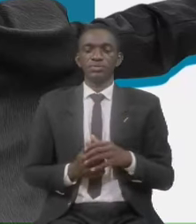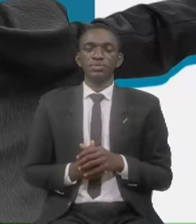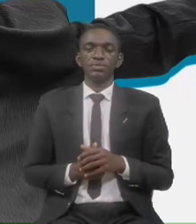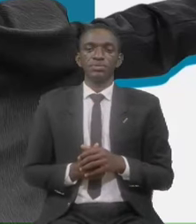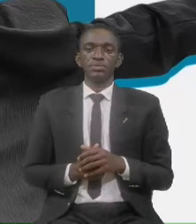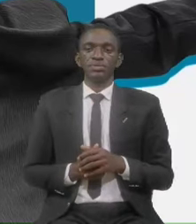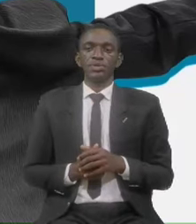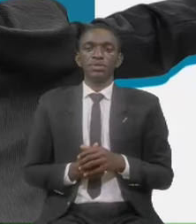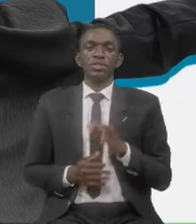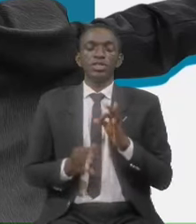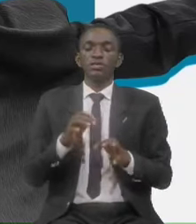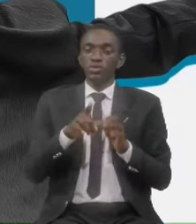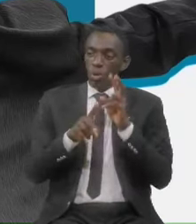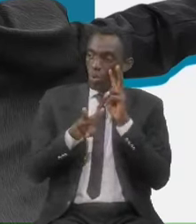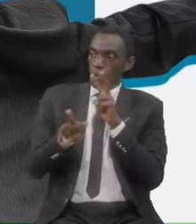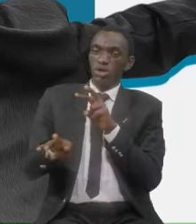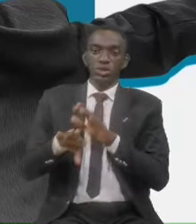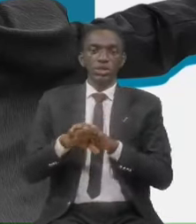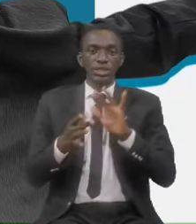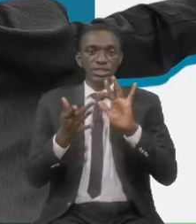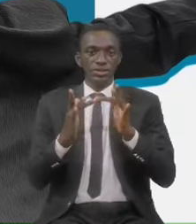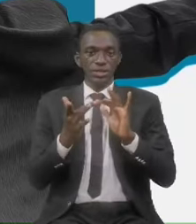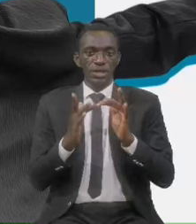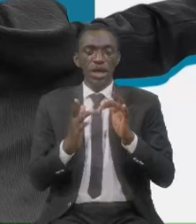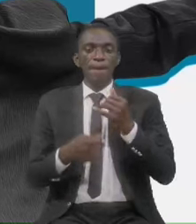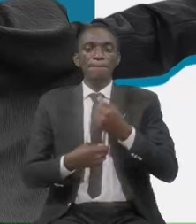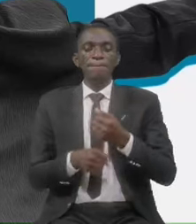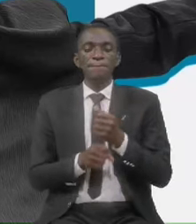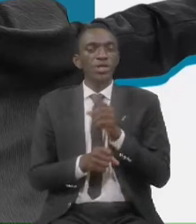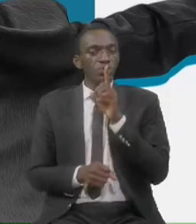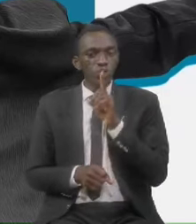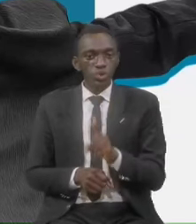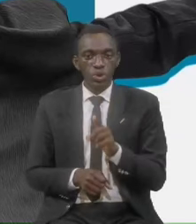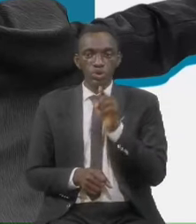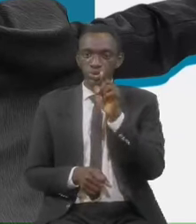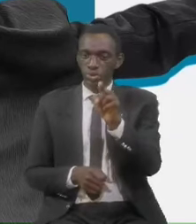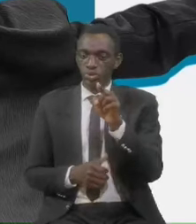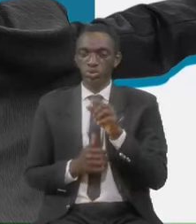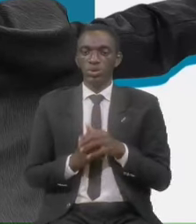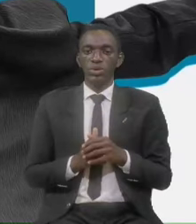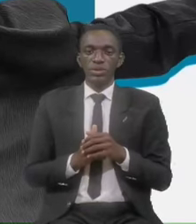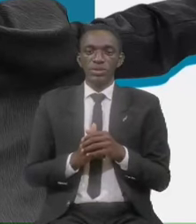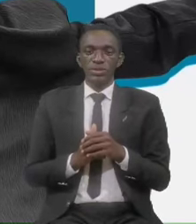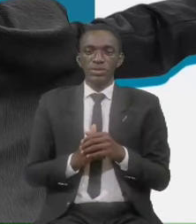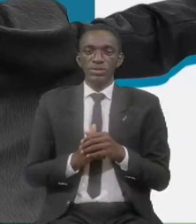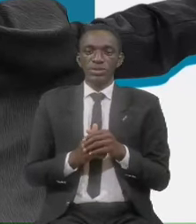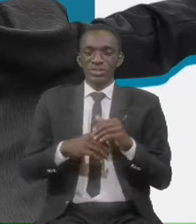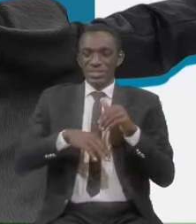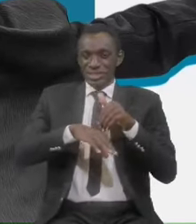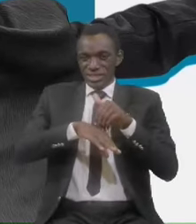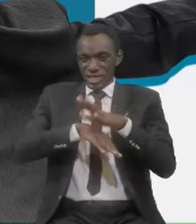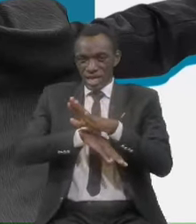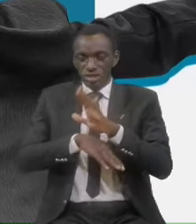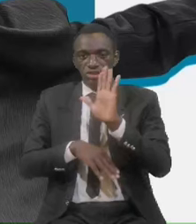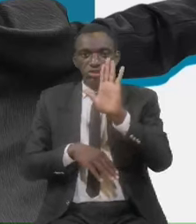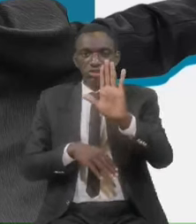Encore, si vous êtes en ligne, et vous avez donné votre vie au Seigneur, Priez, cliquez le lien qui